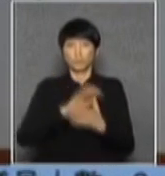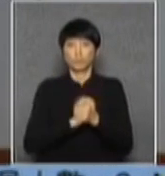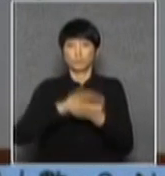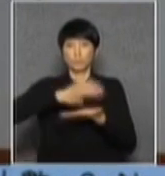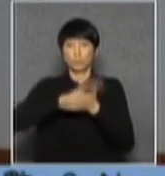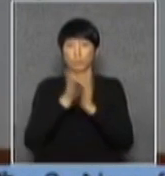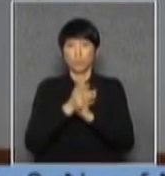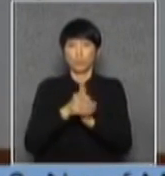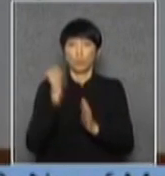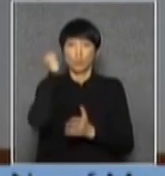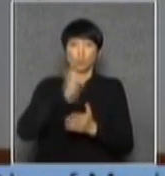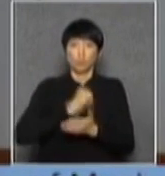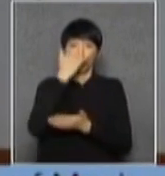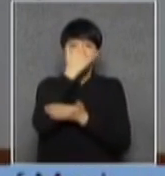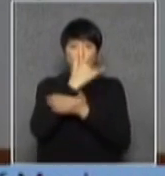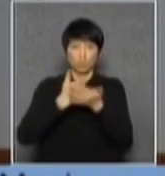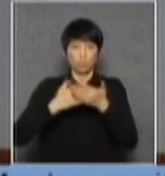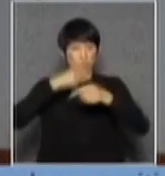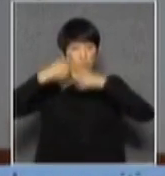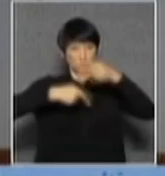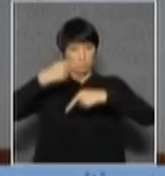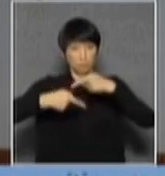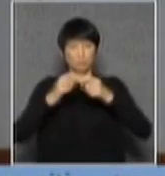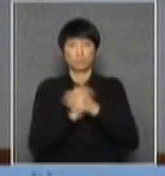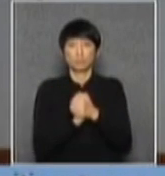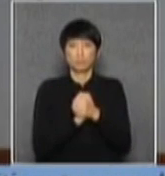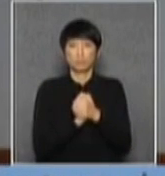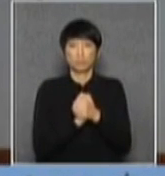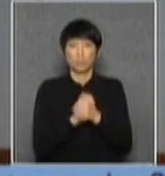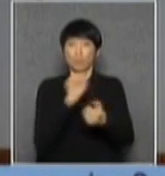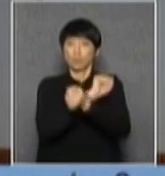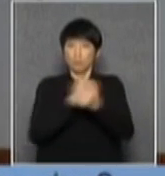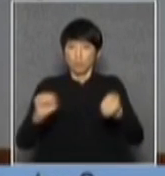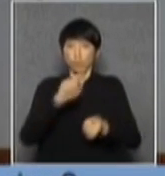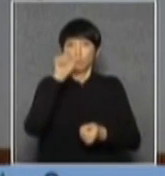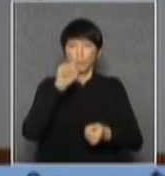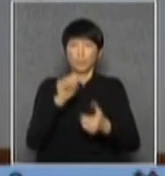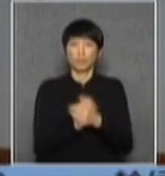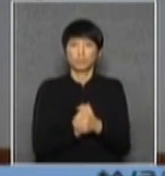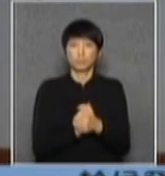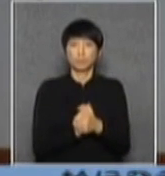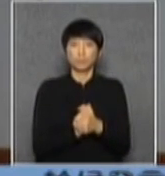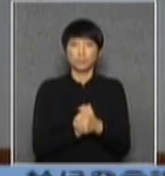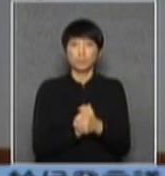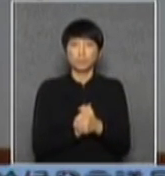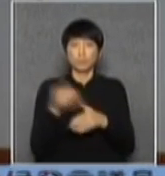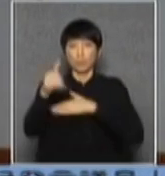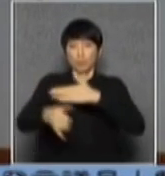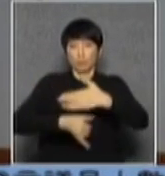成呢個全民退休保障嘅人談，咁就解決到啦，就唔係呢匿埋一